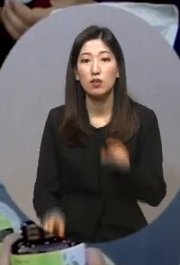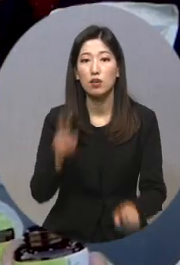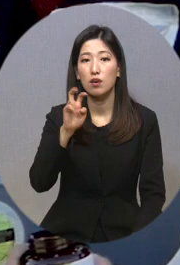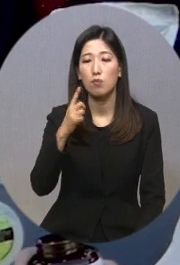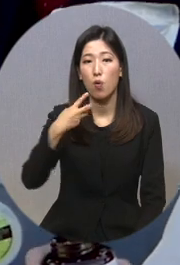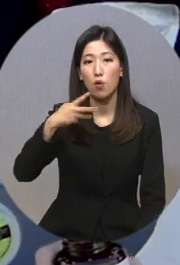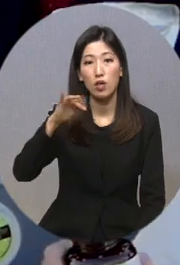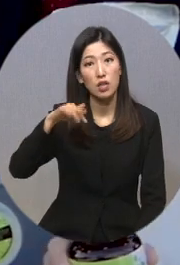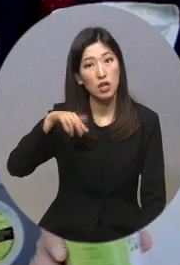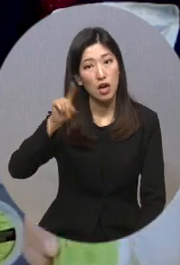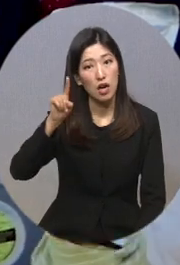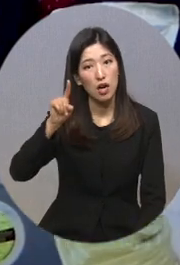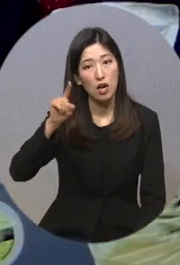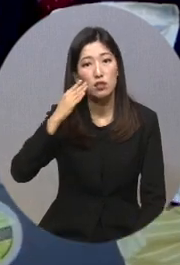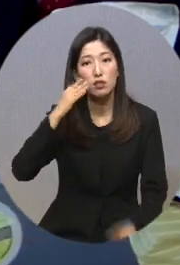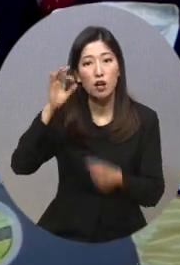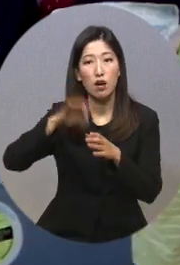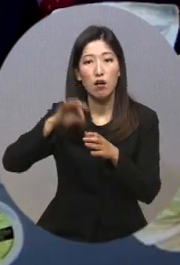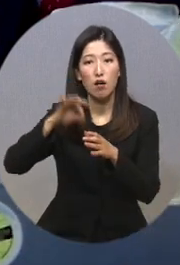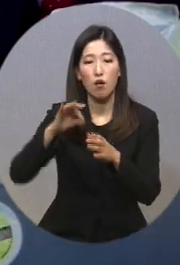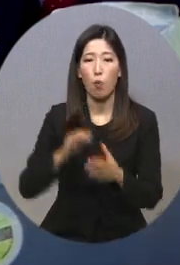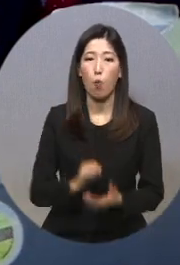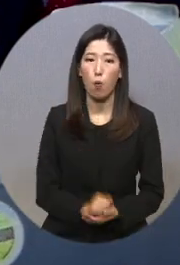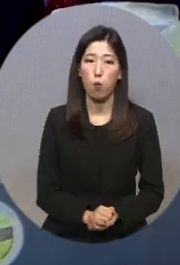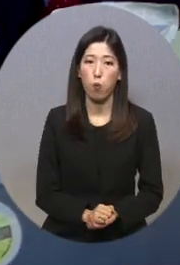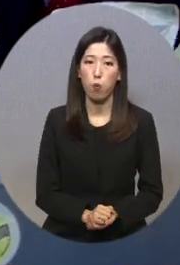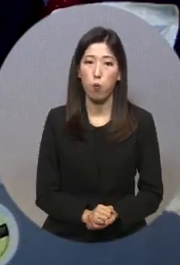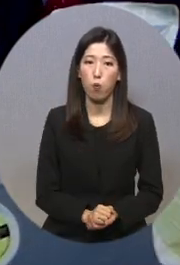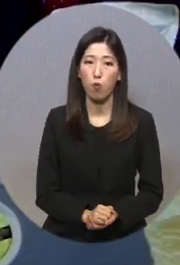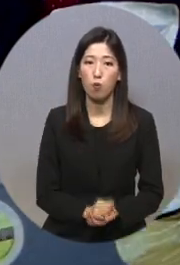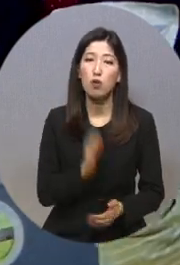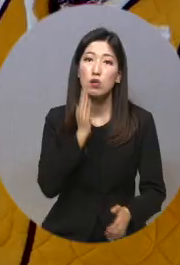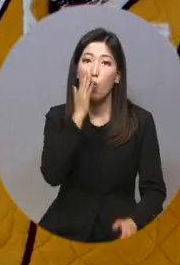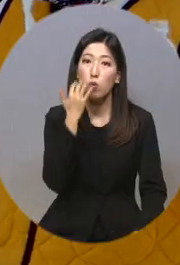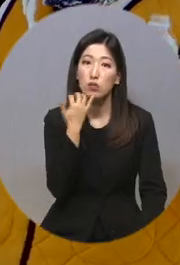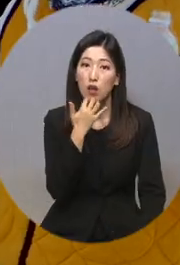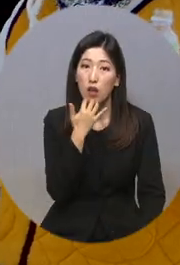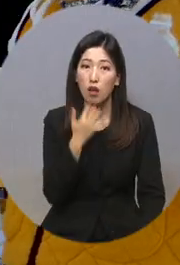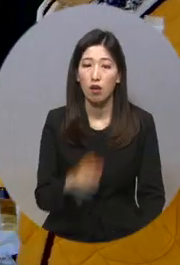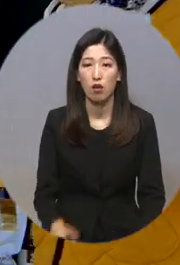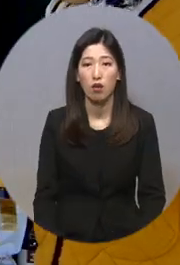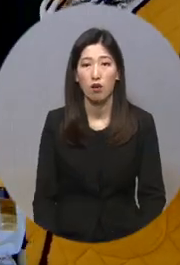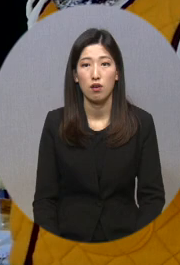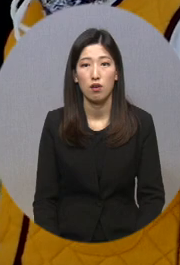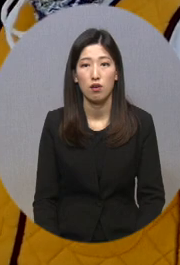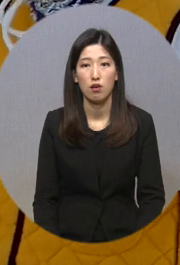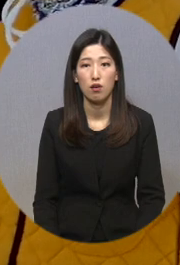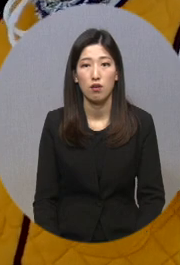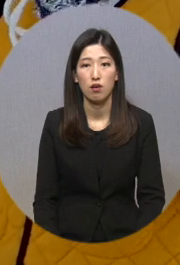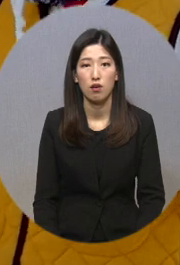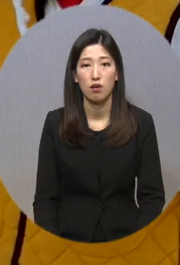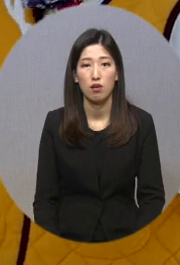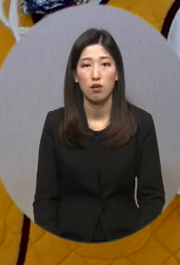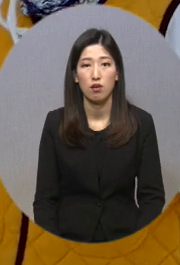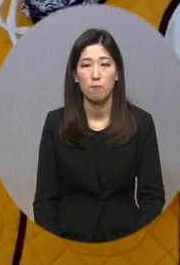모링가 차. 네, 네. 색깔이 뭐 아주 그냥 팍 녹색이죠 이게. 네네.